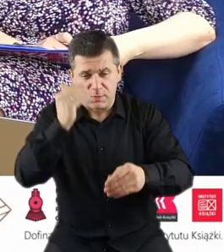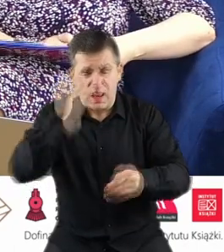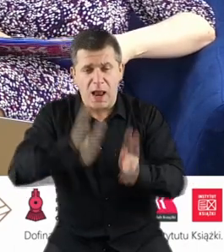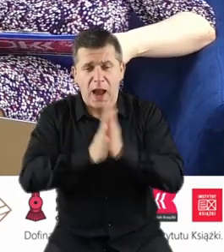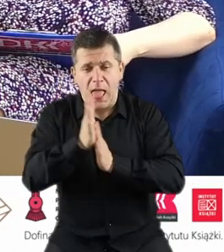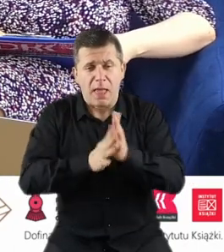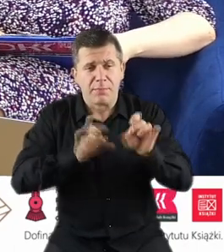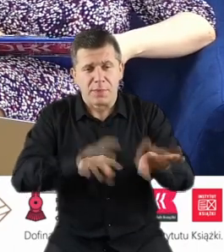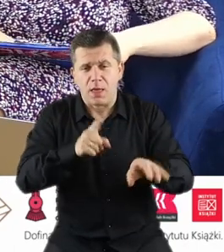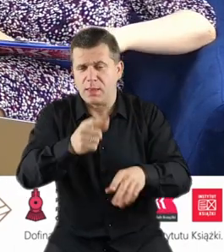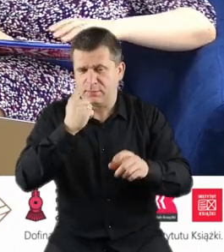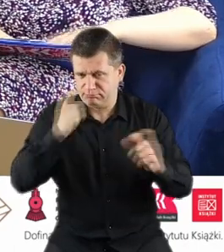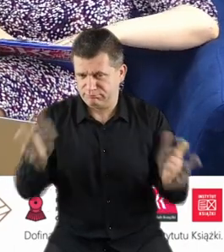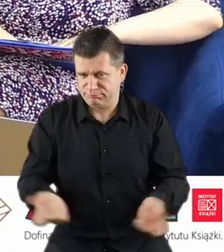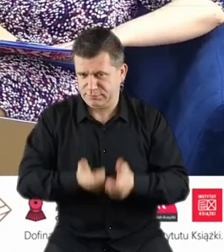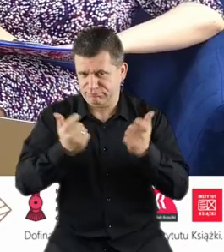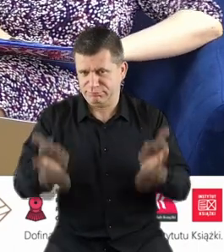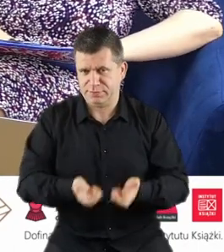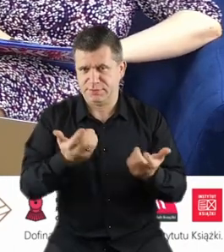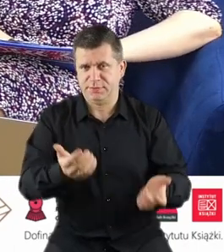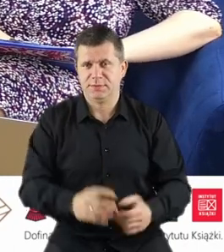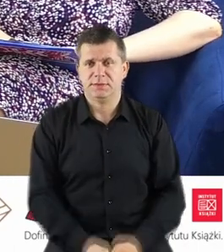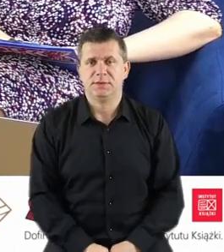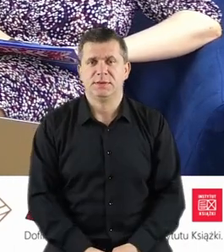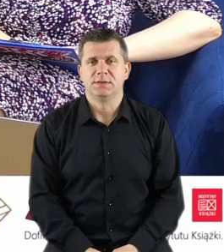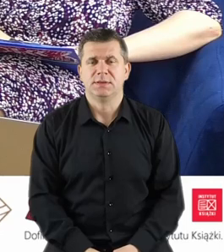biegasz, bo się narażasz na niebezpieczeństwo.